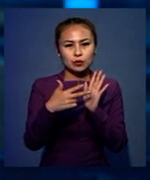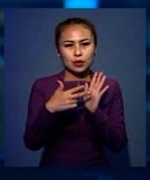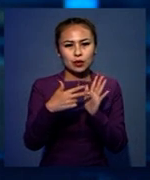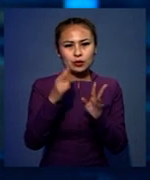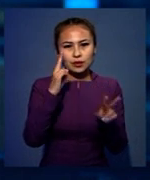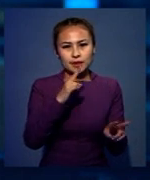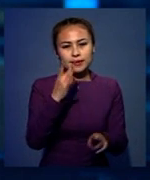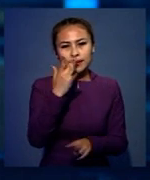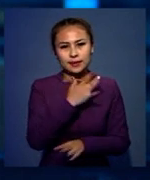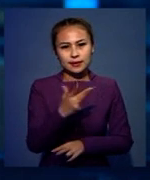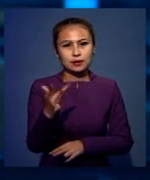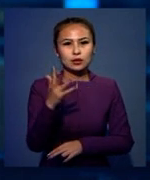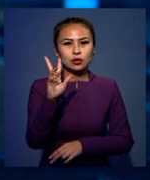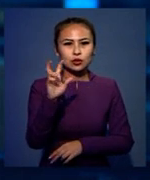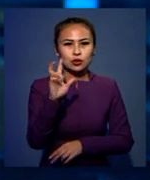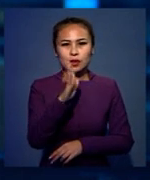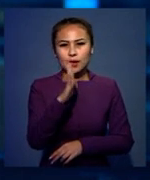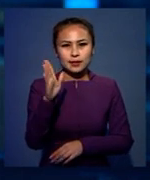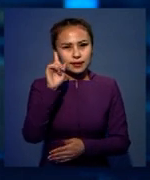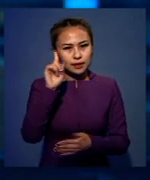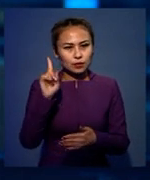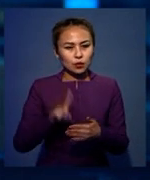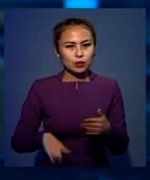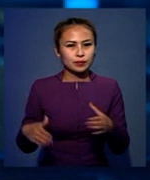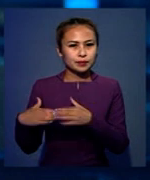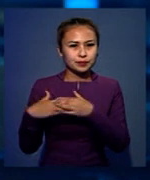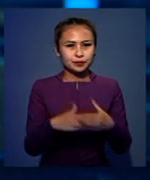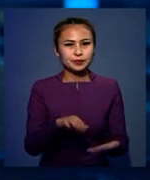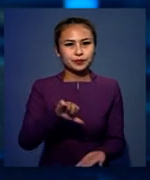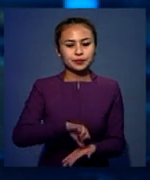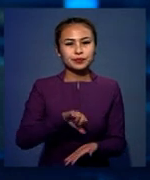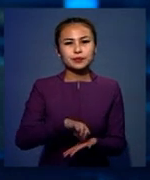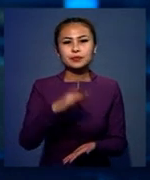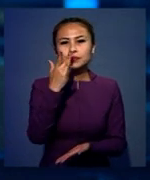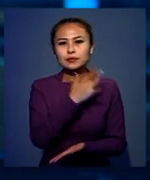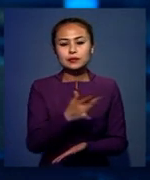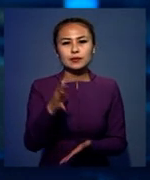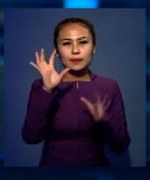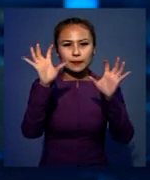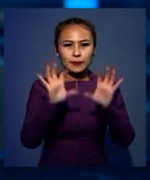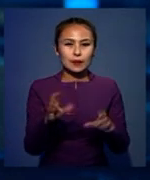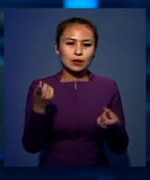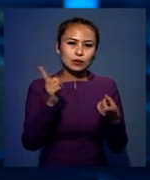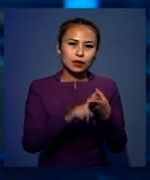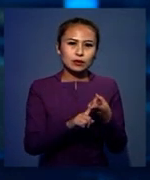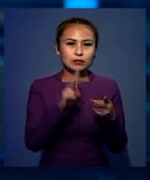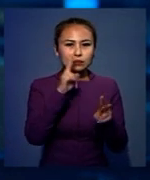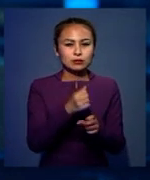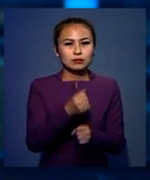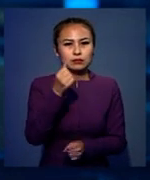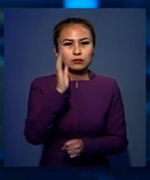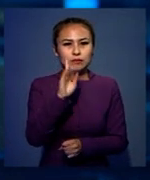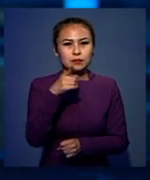630 байқаушы және саясаткерлердің 300-ден аса сенімді өкілі қатысып жатыр. Олар саяси науқанның заңға сай өтуін